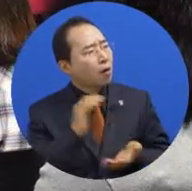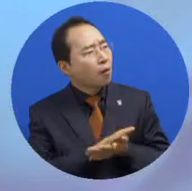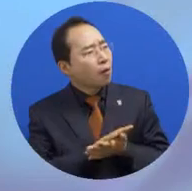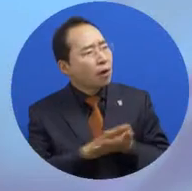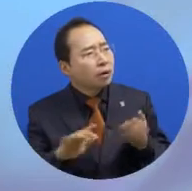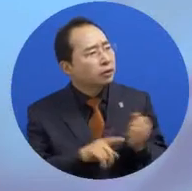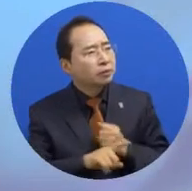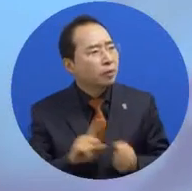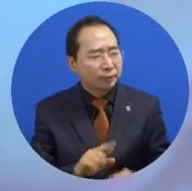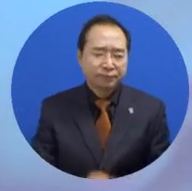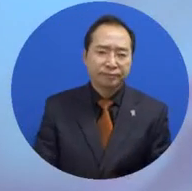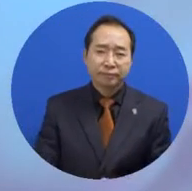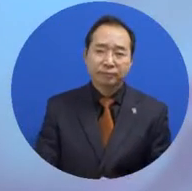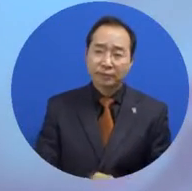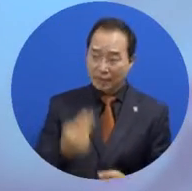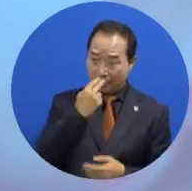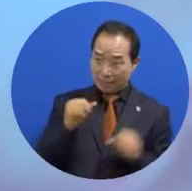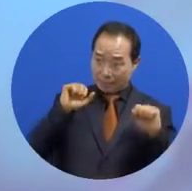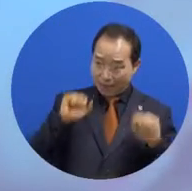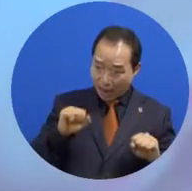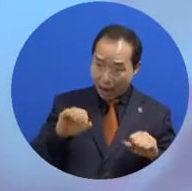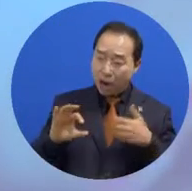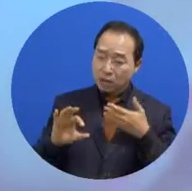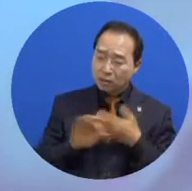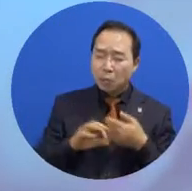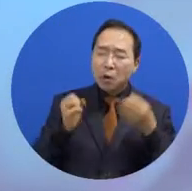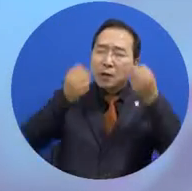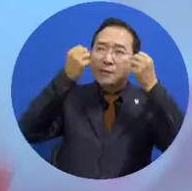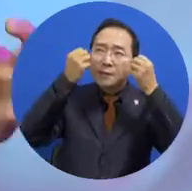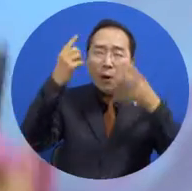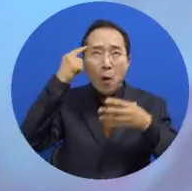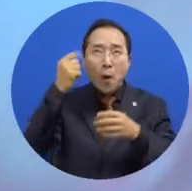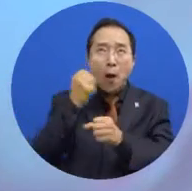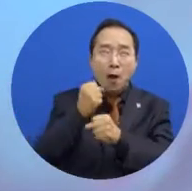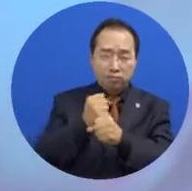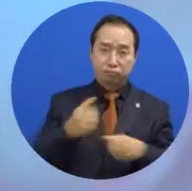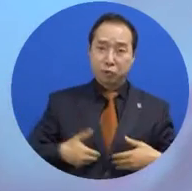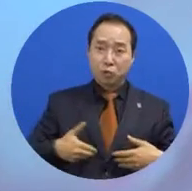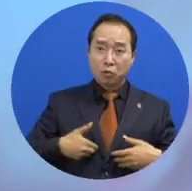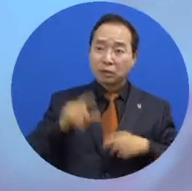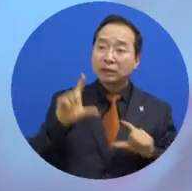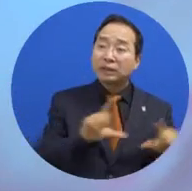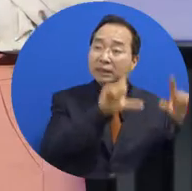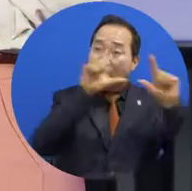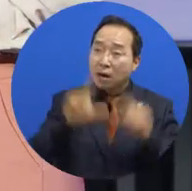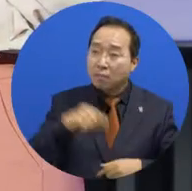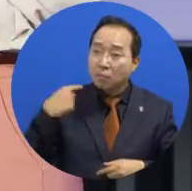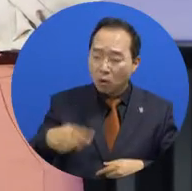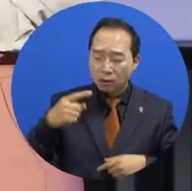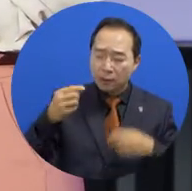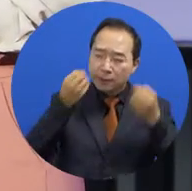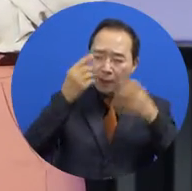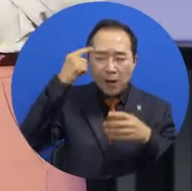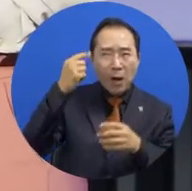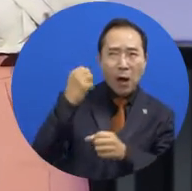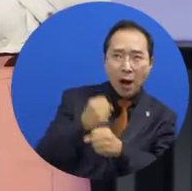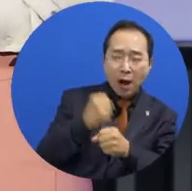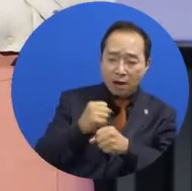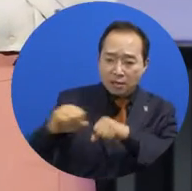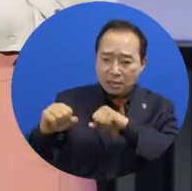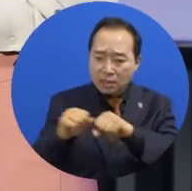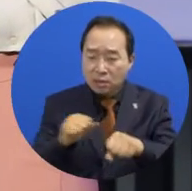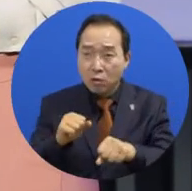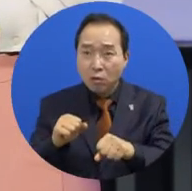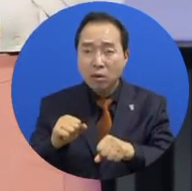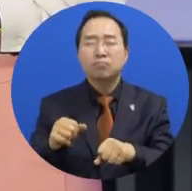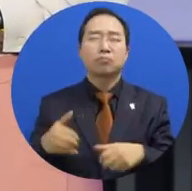의미일까요? 살아있으면 이제 뭔가를 창조해야 돼요. 그러니까 삶은 곧 창조예요. 창조적 활동을 하지 않으면